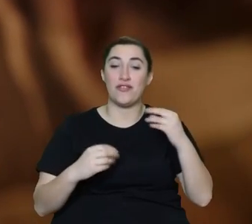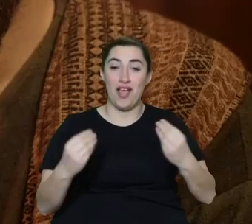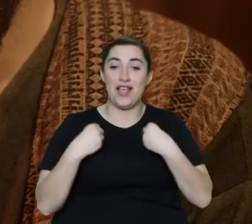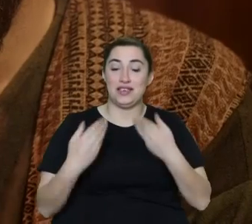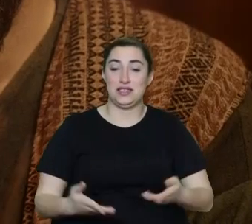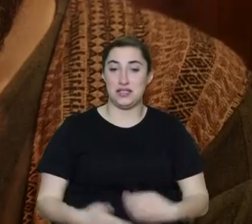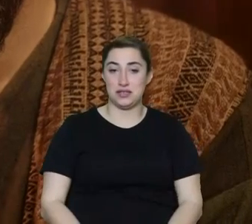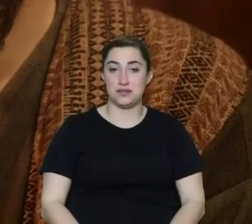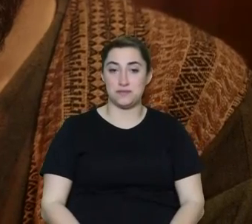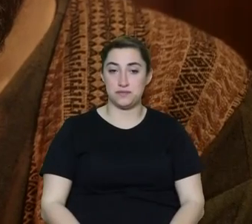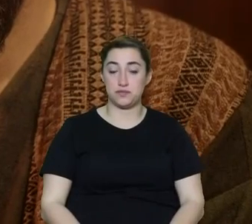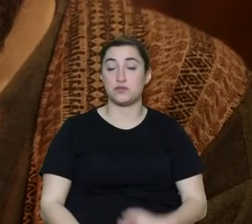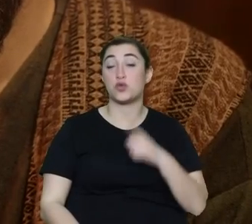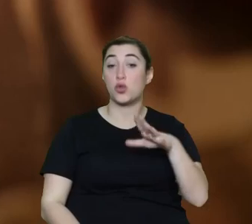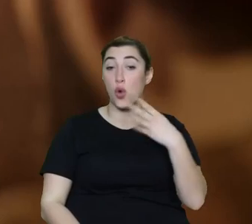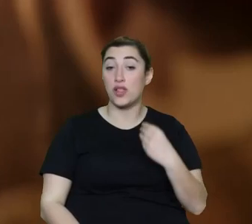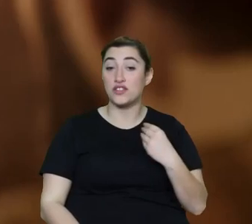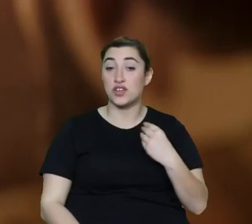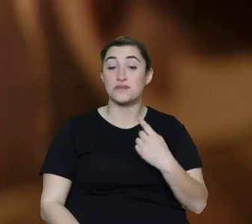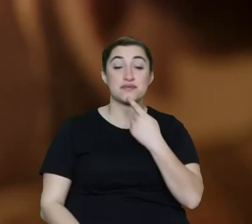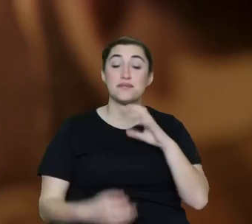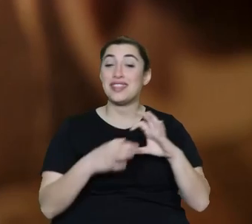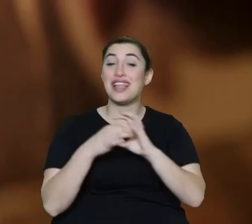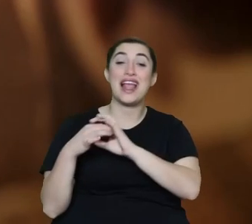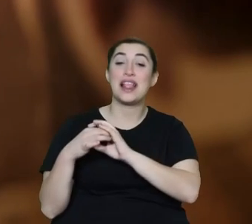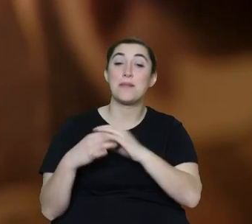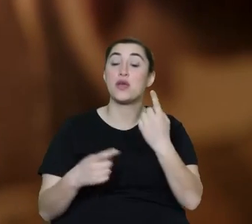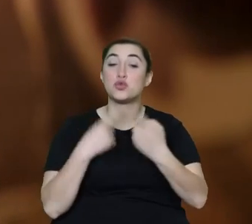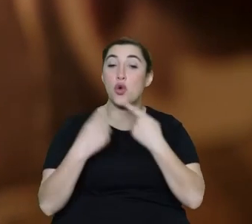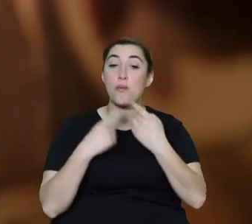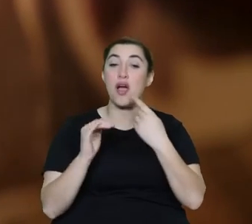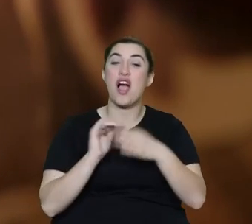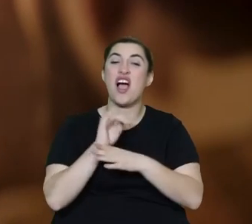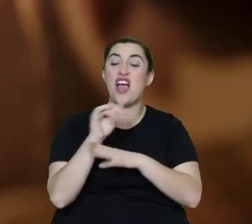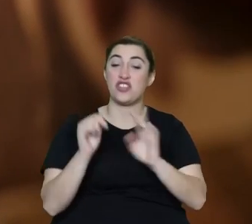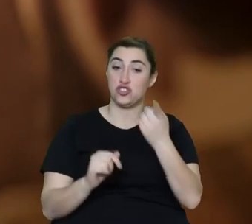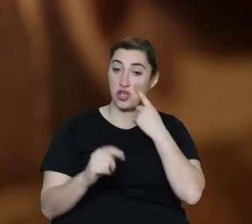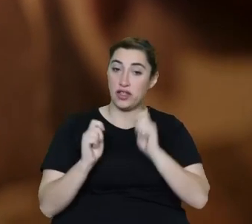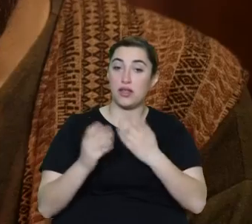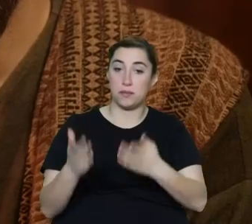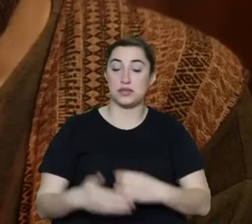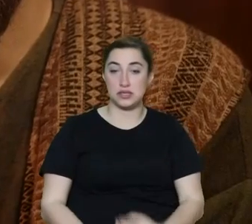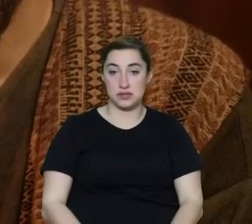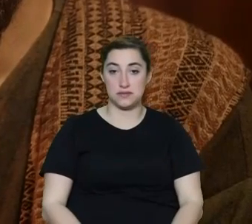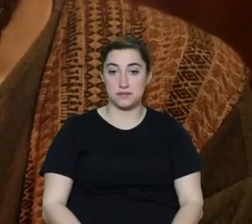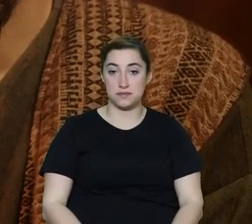nurudur. Öyleyse dilindeki kelime-i tevhidi hayatında ispat edesin.